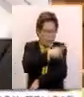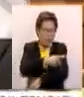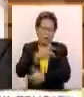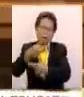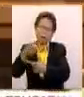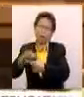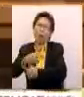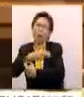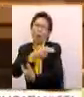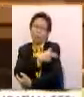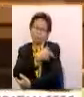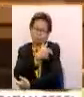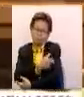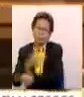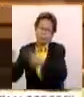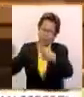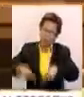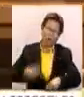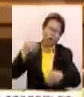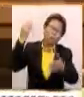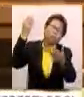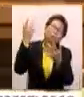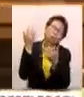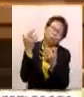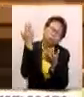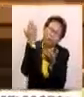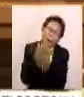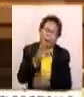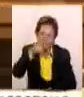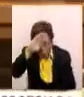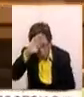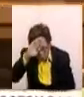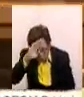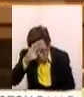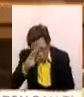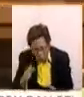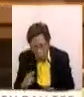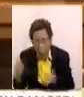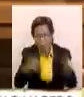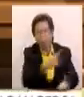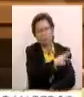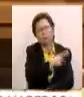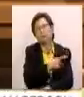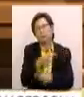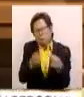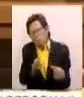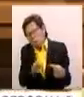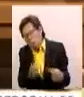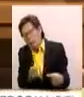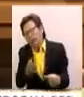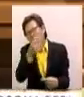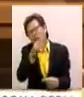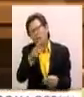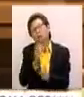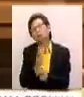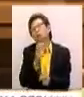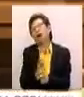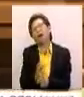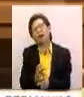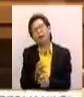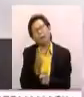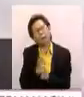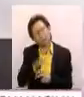hospital. Kalau datang tunggu sampai sakit baru datang ke klinik, masa tu nak melawan penyakit, nak melawan HIV payah dan lebih